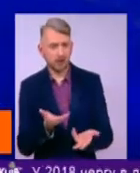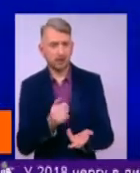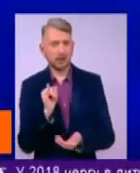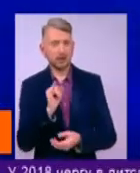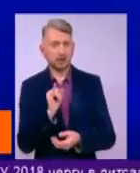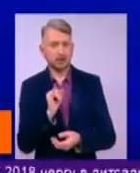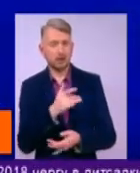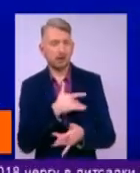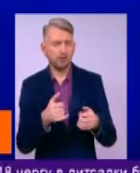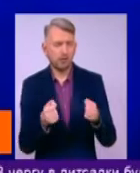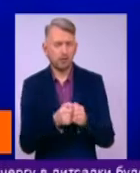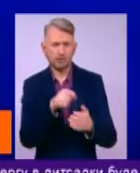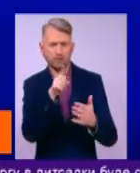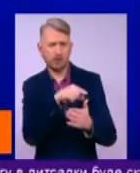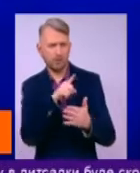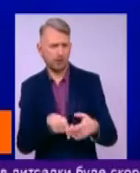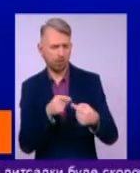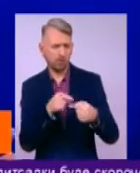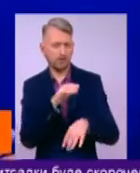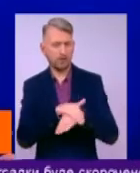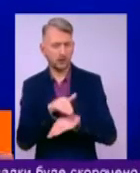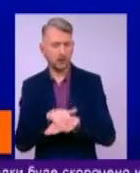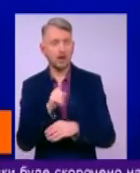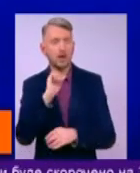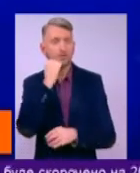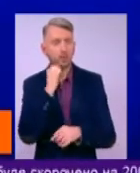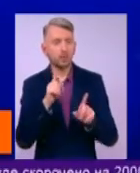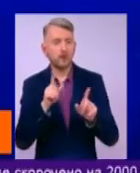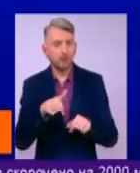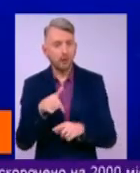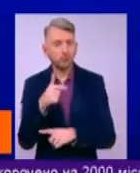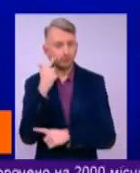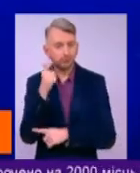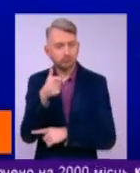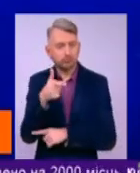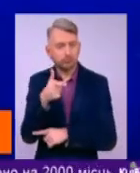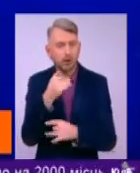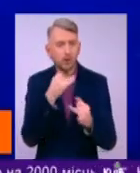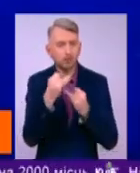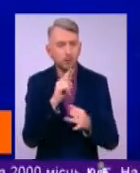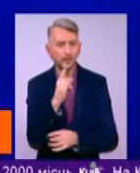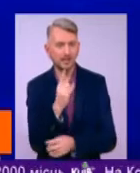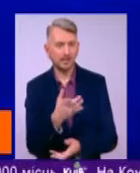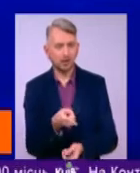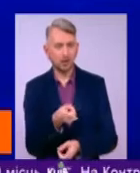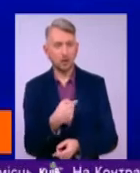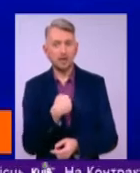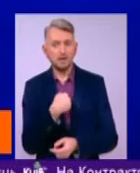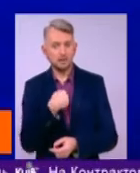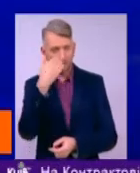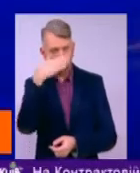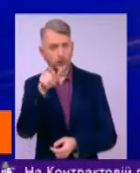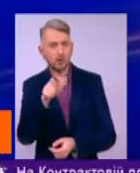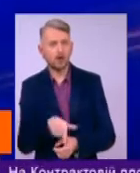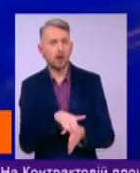категорично заперечувала ті факти. Але бабуся навіть знімала на відео свої розмови з дитиною. І мені, сторонній